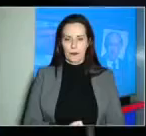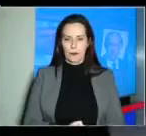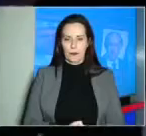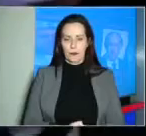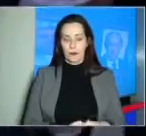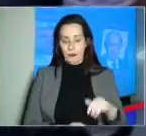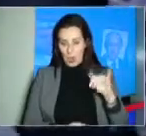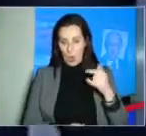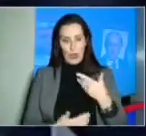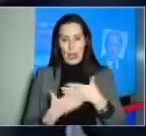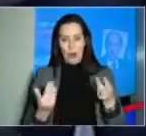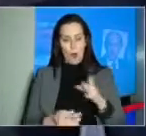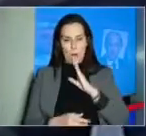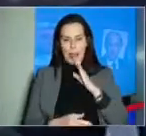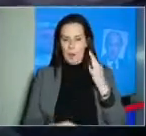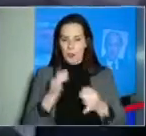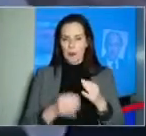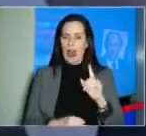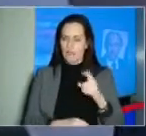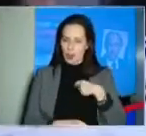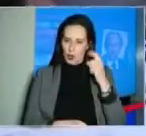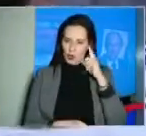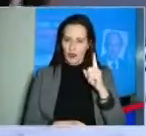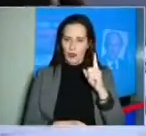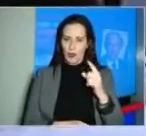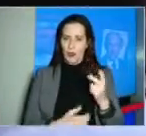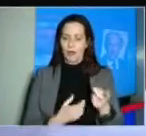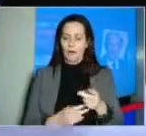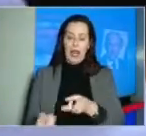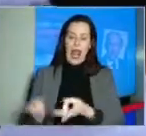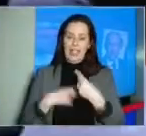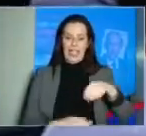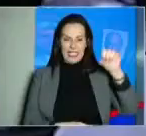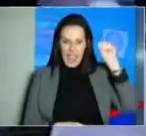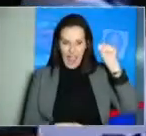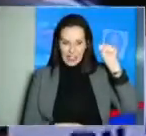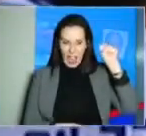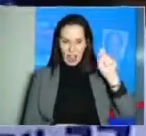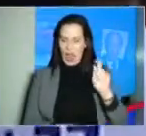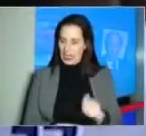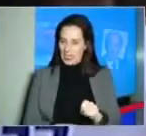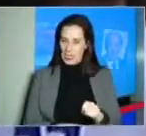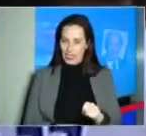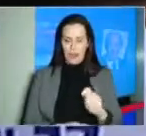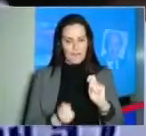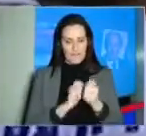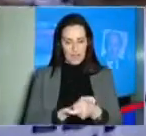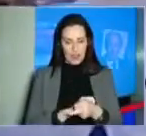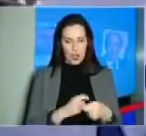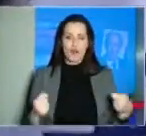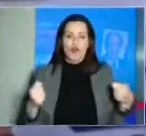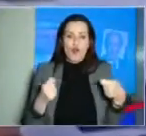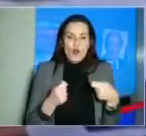נכון שאין פה איזושהי בעיה משפטית, אבל אני חושב שהכנסת הכהניזם חזרה לכנסת והפיכתו